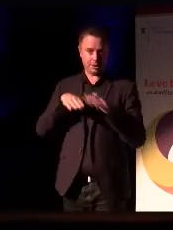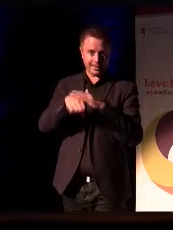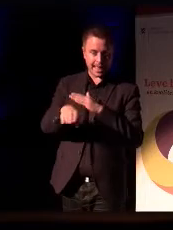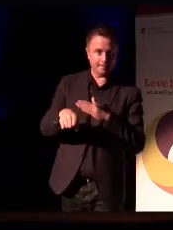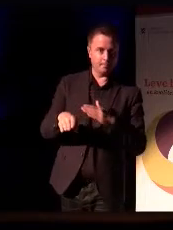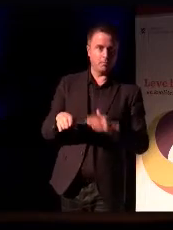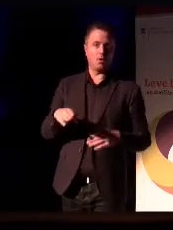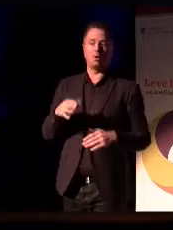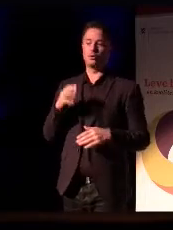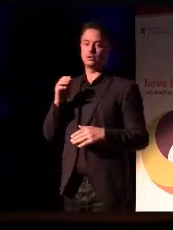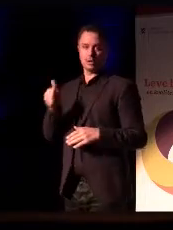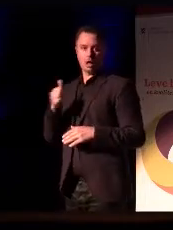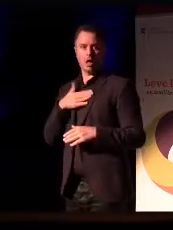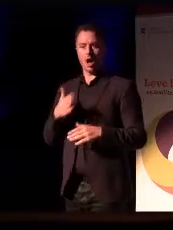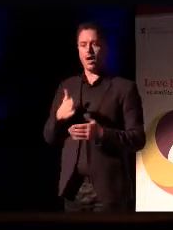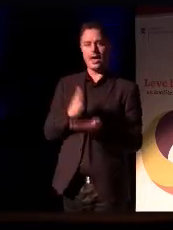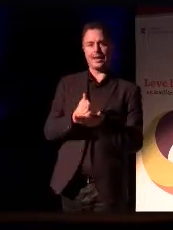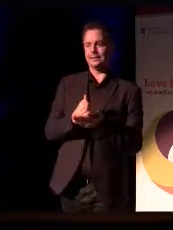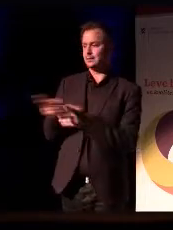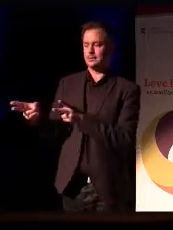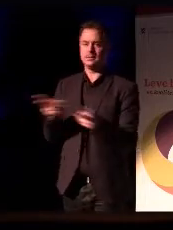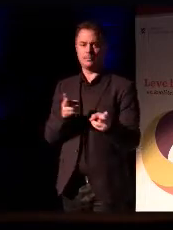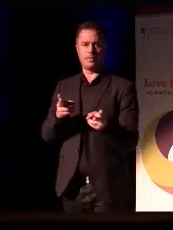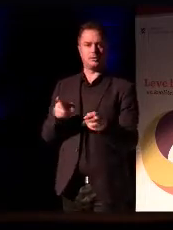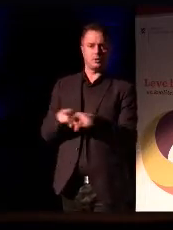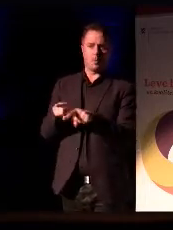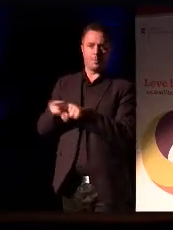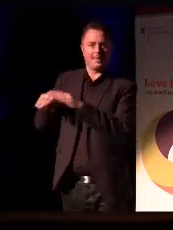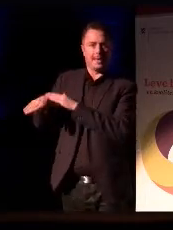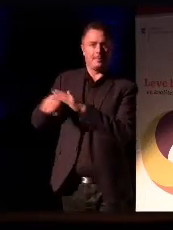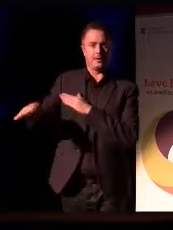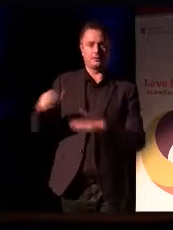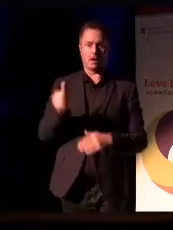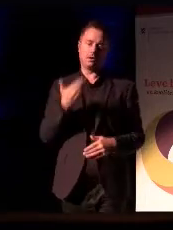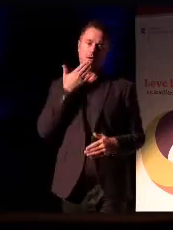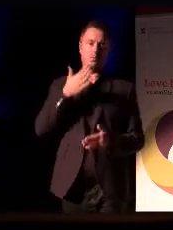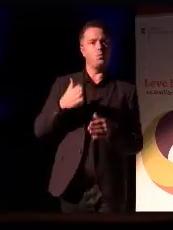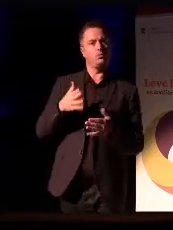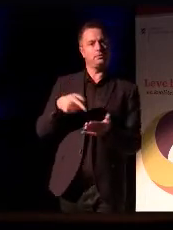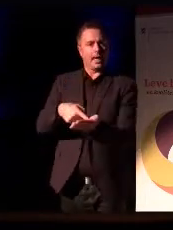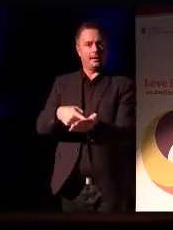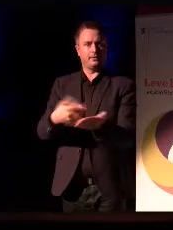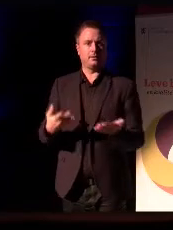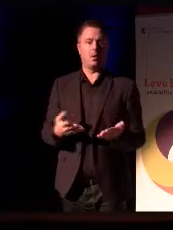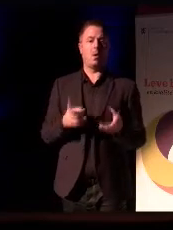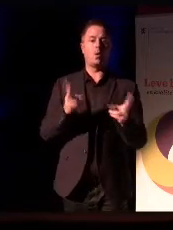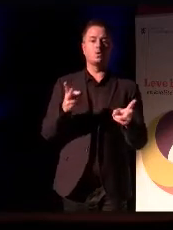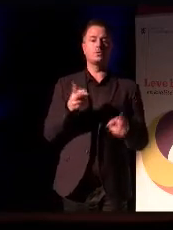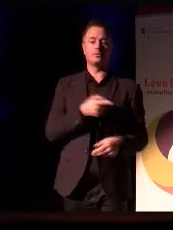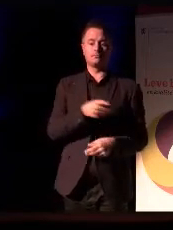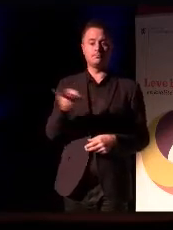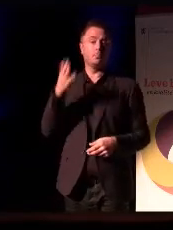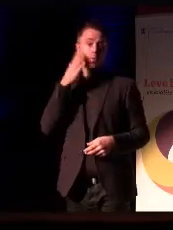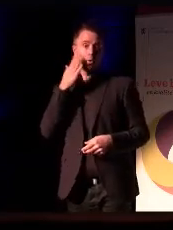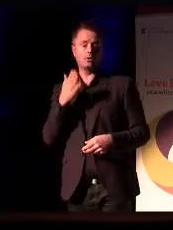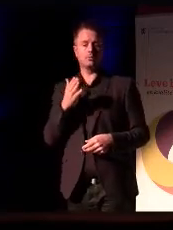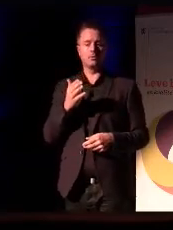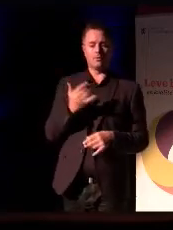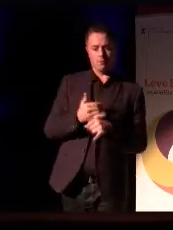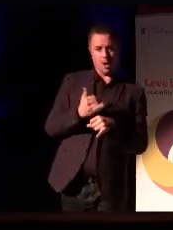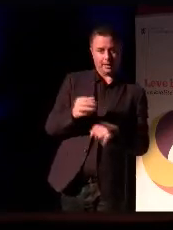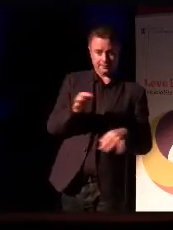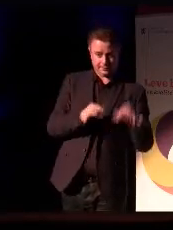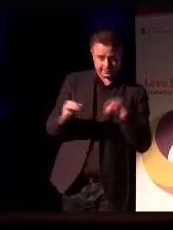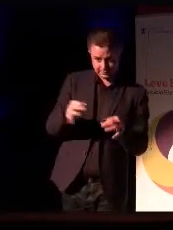bolig. Stiller krav om legemiddelgjennomgang for alle beboere på sykehjem. Vi har oppfordret kommunene